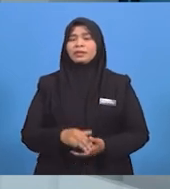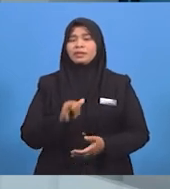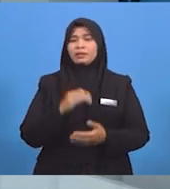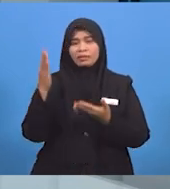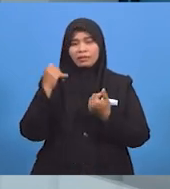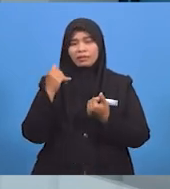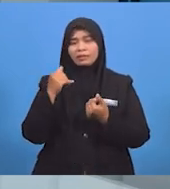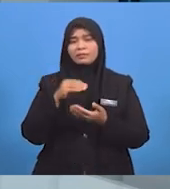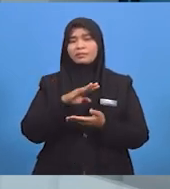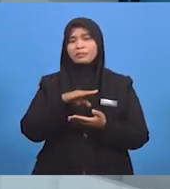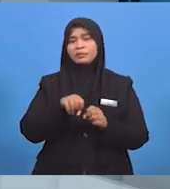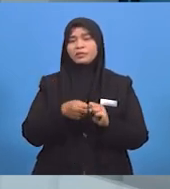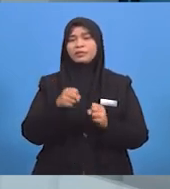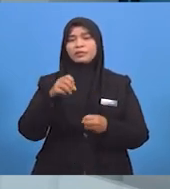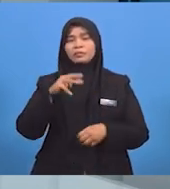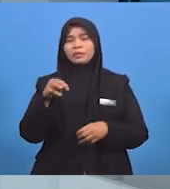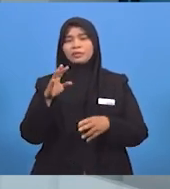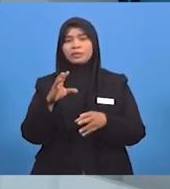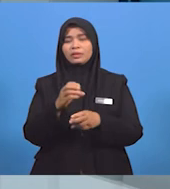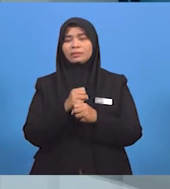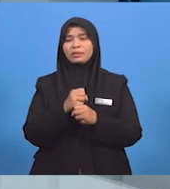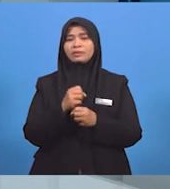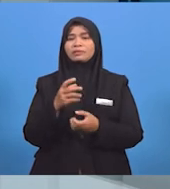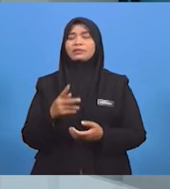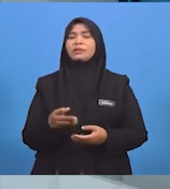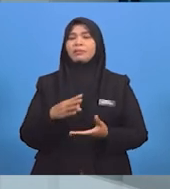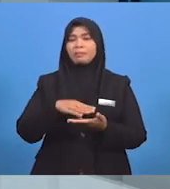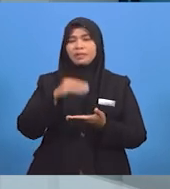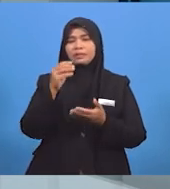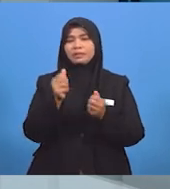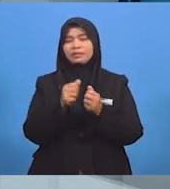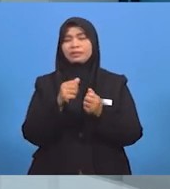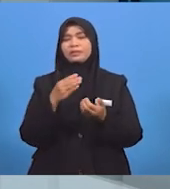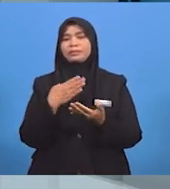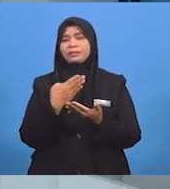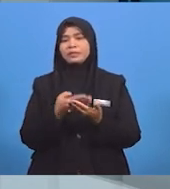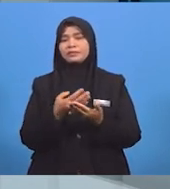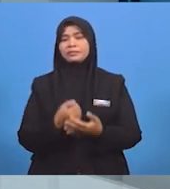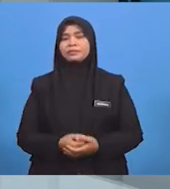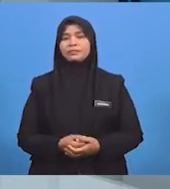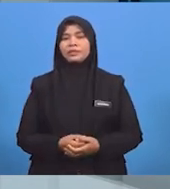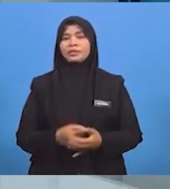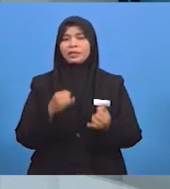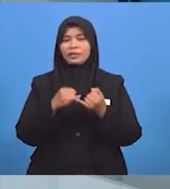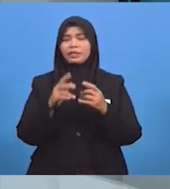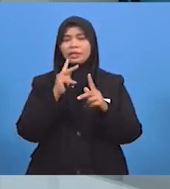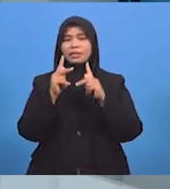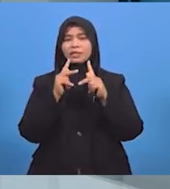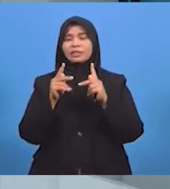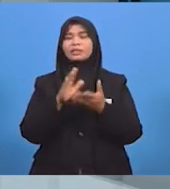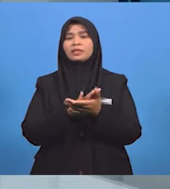Saya harap agar murid-murid dapat menguasai objektif pembelajaran kita pada hari ini. Akhir